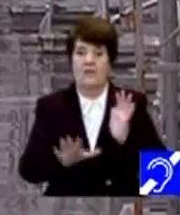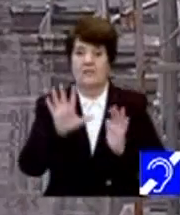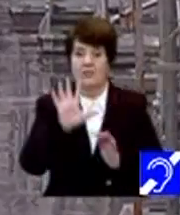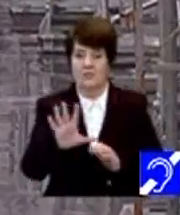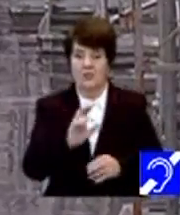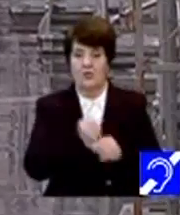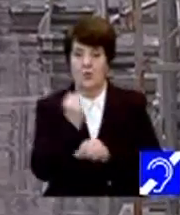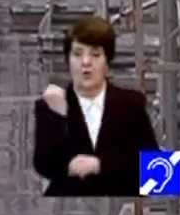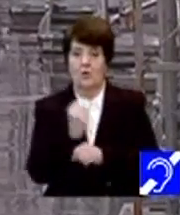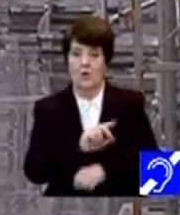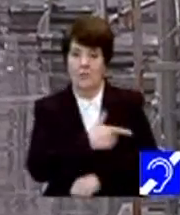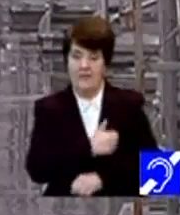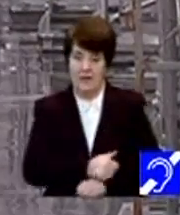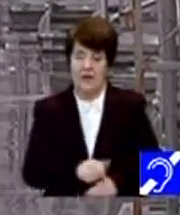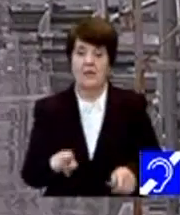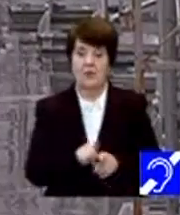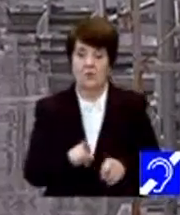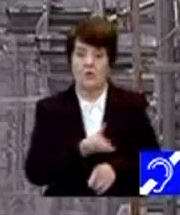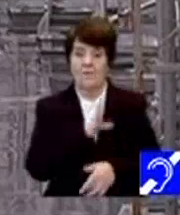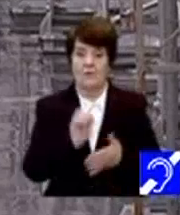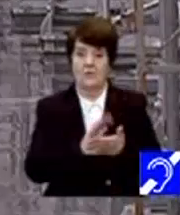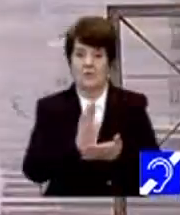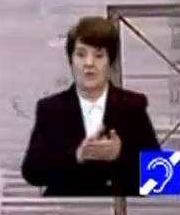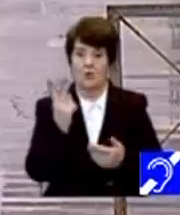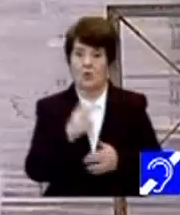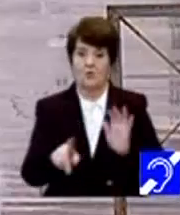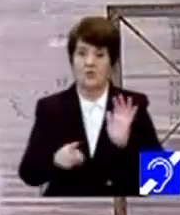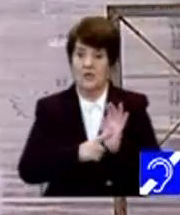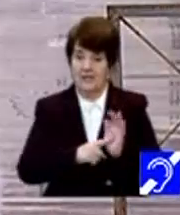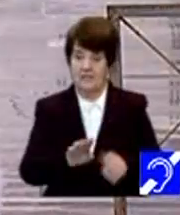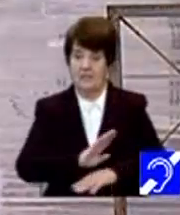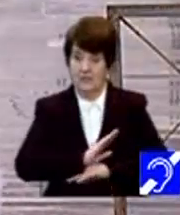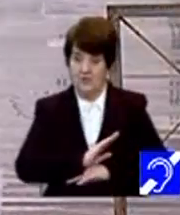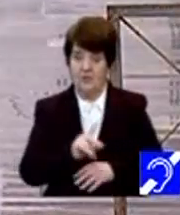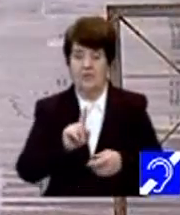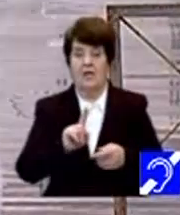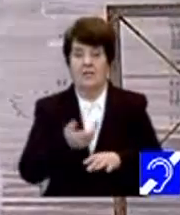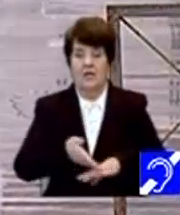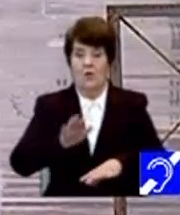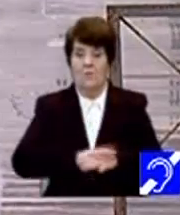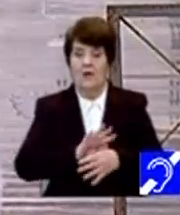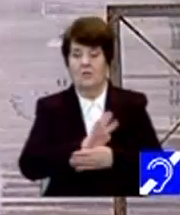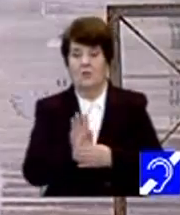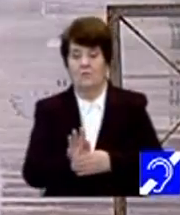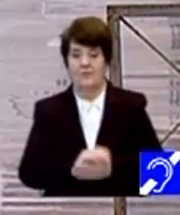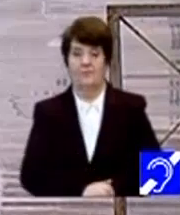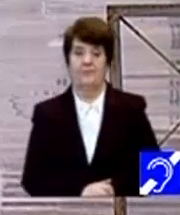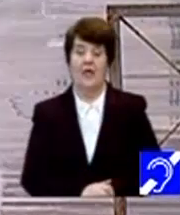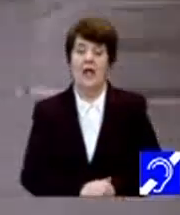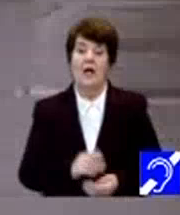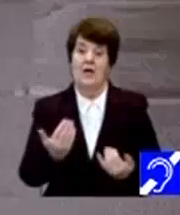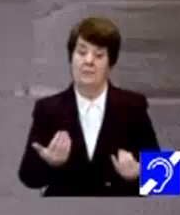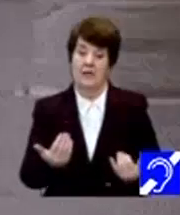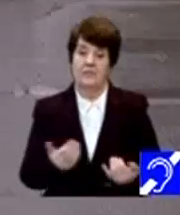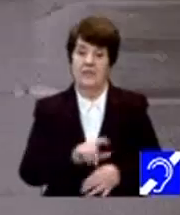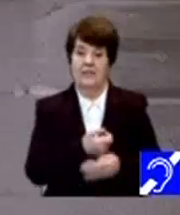sunt și 65 de lucrători medicali. Totodată au fost înregistrate 26 de decese cauzate de complicațiile provocate de